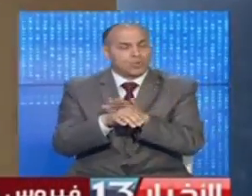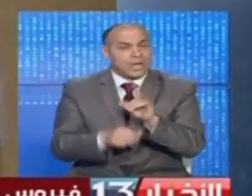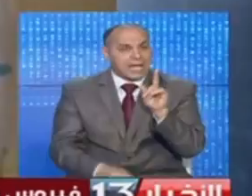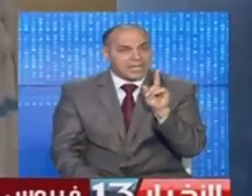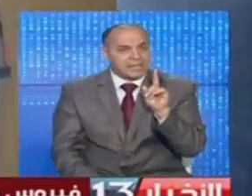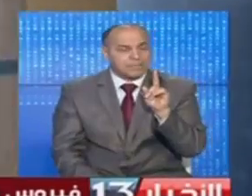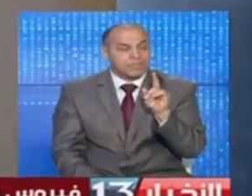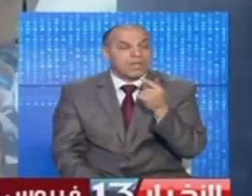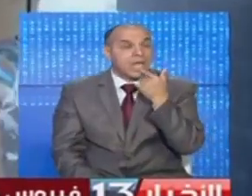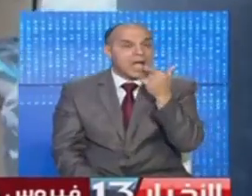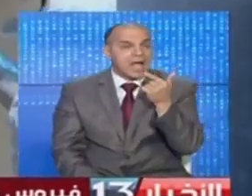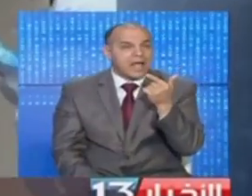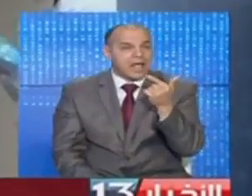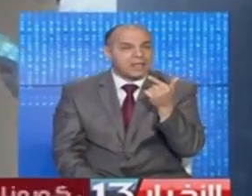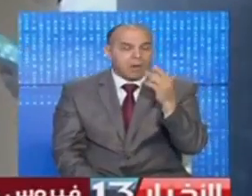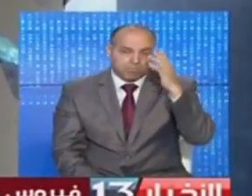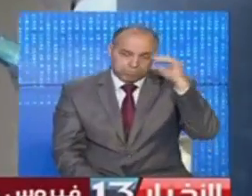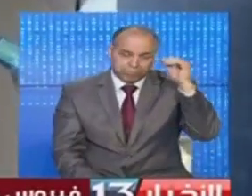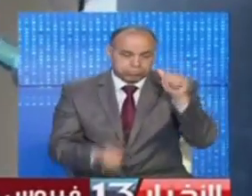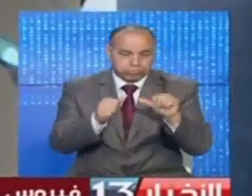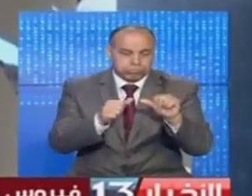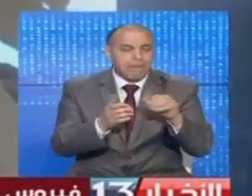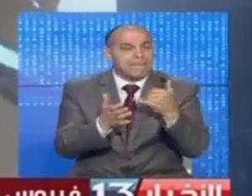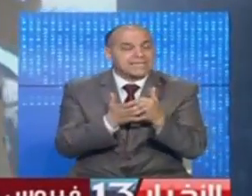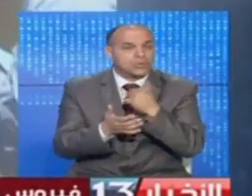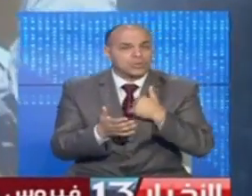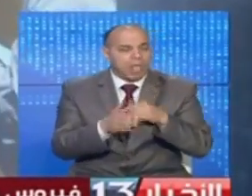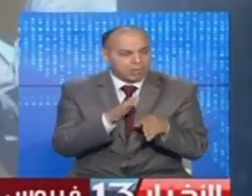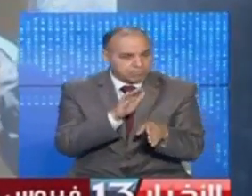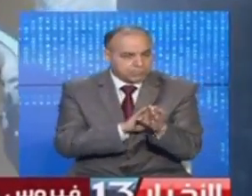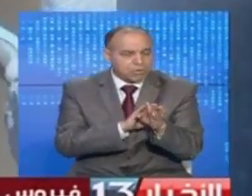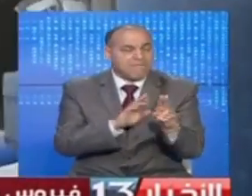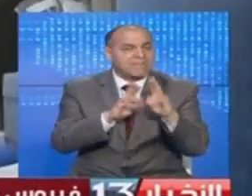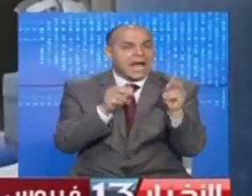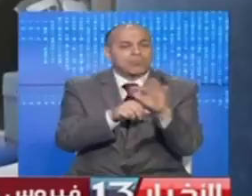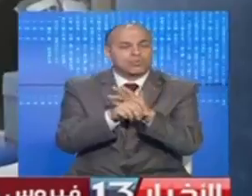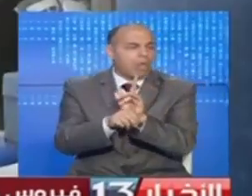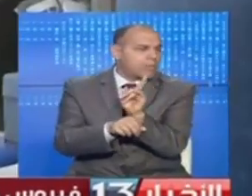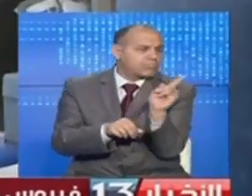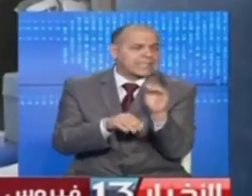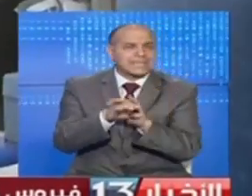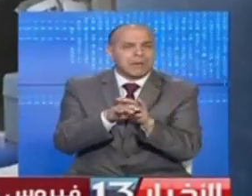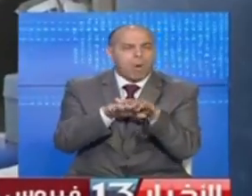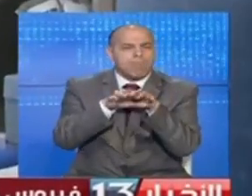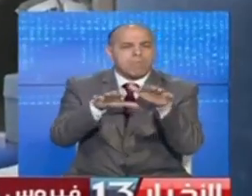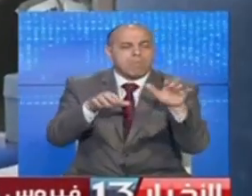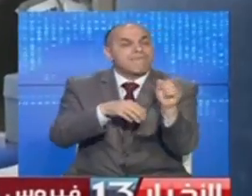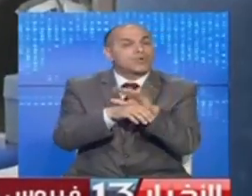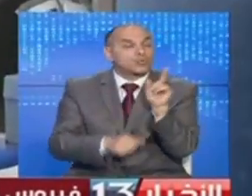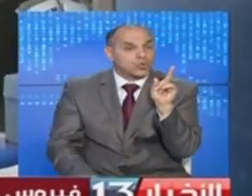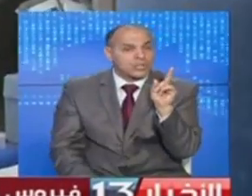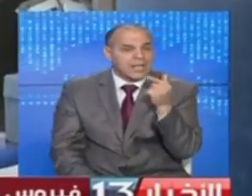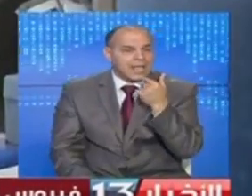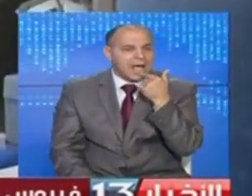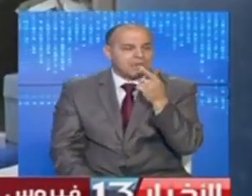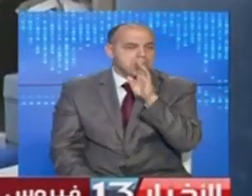كورونا المستجد، ليخرج المختبر الصيني في ووهان بؤرة الوباء العالمي المتهم بالتسبب في انتشار الفيروس